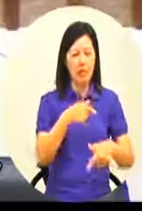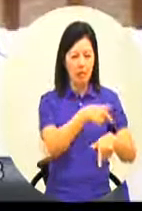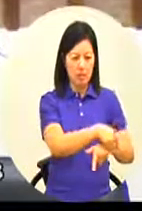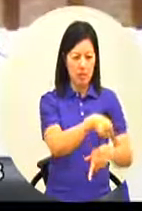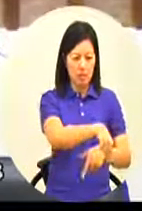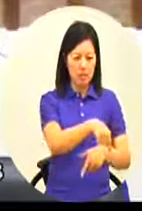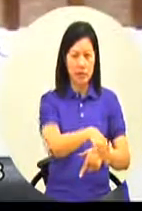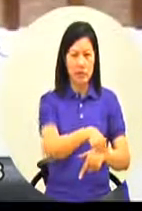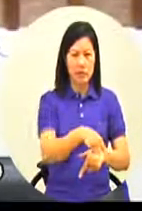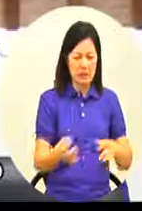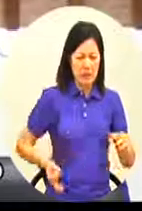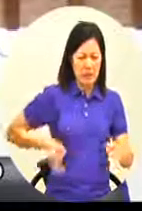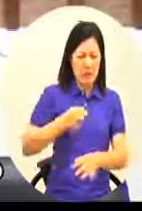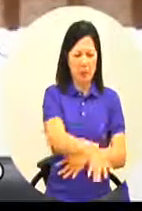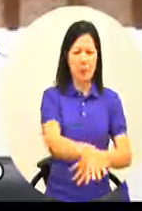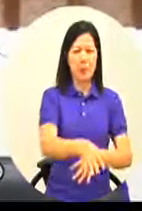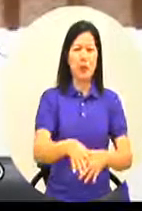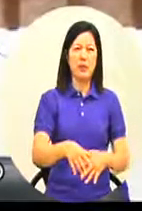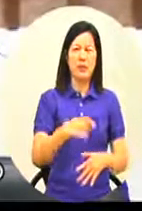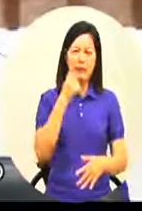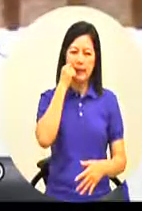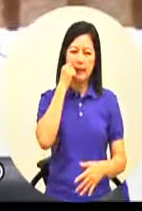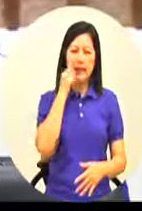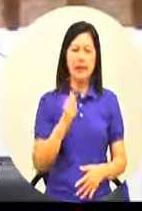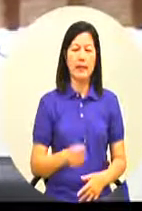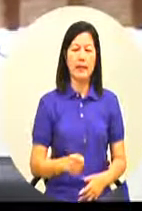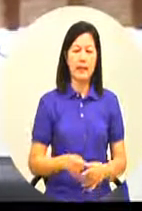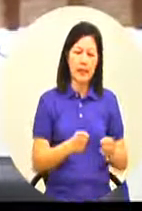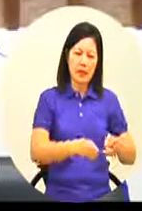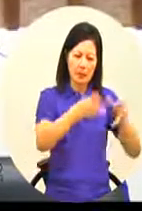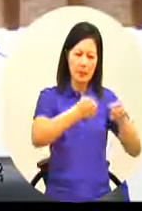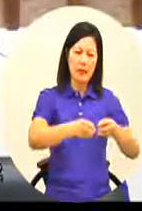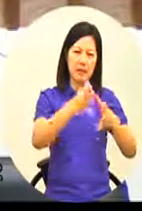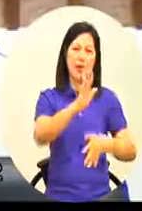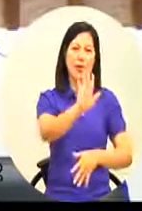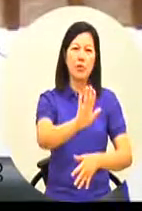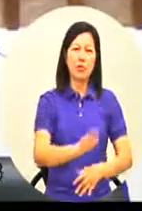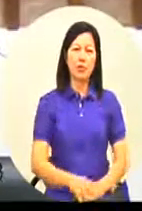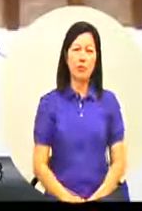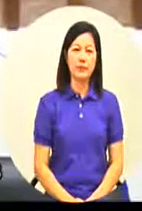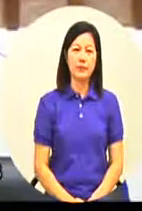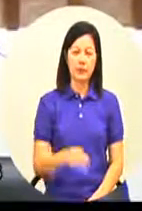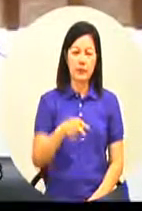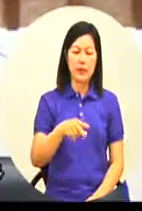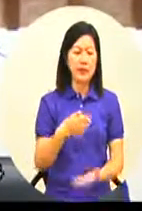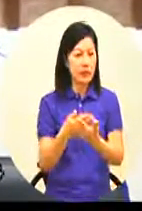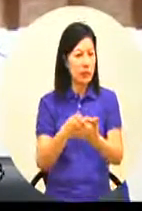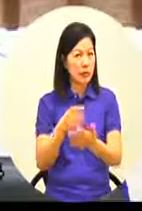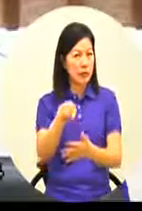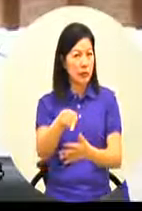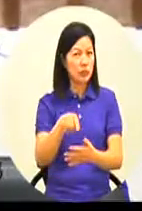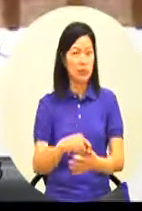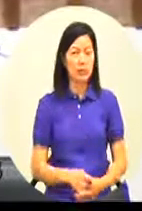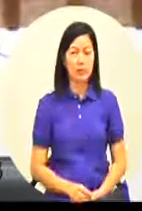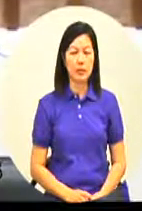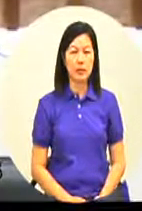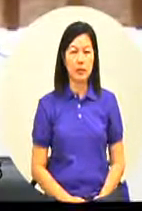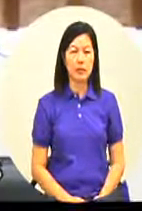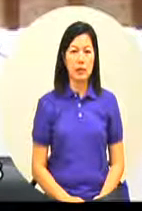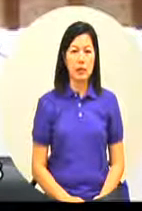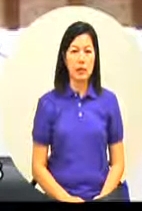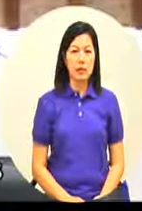爱真侪钱哦，所以较困难，因为嘛有老阿厝哈。那么我就把这个图呢，哈、哦，好，现在本